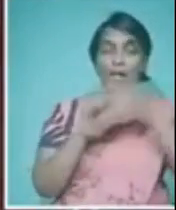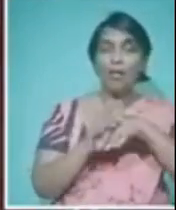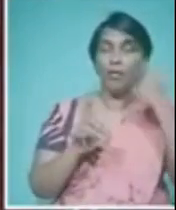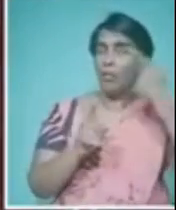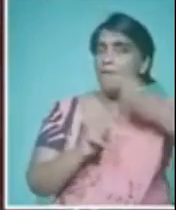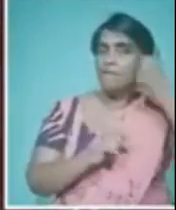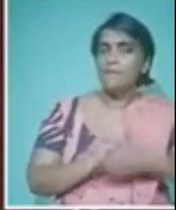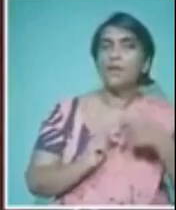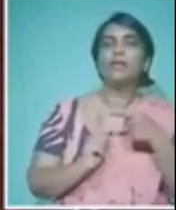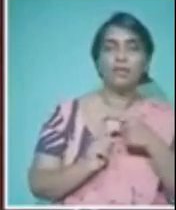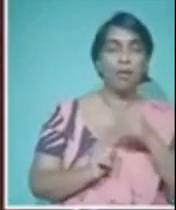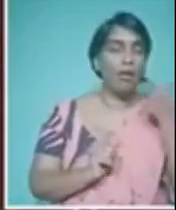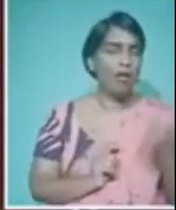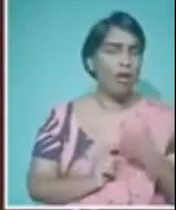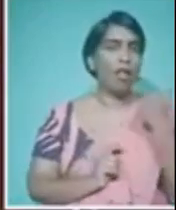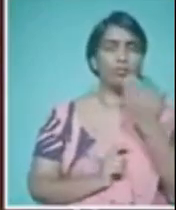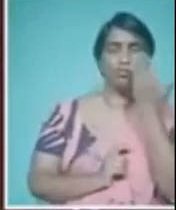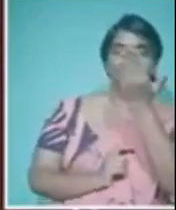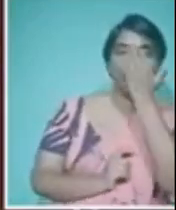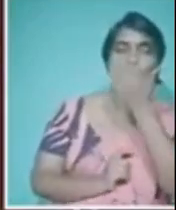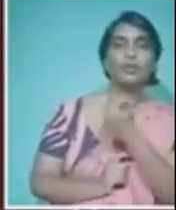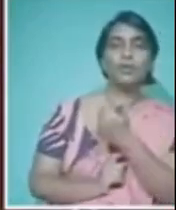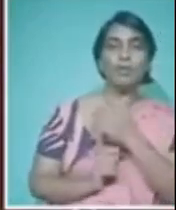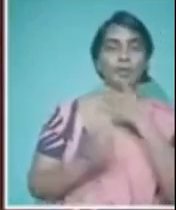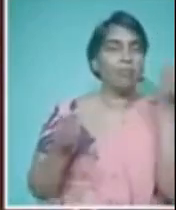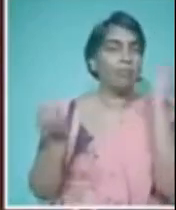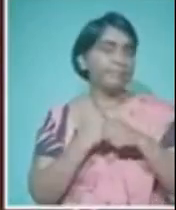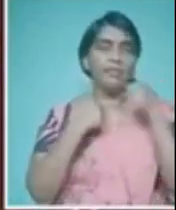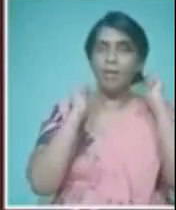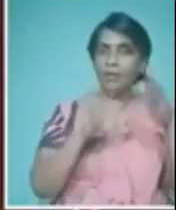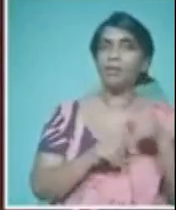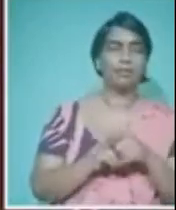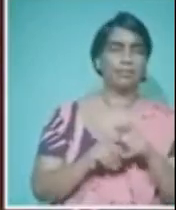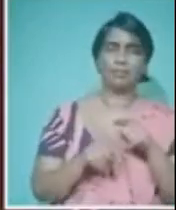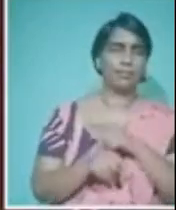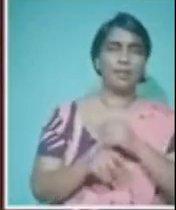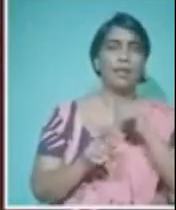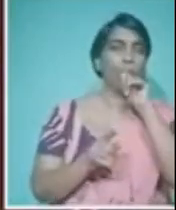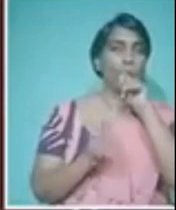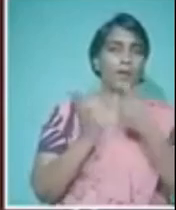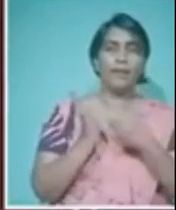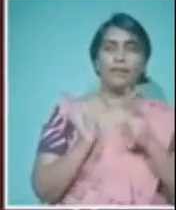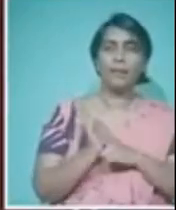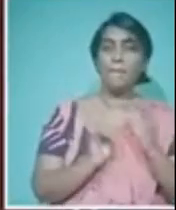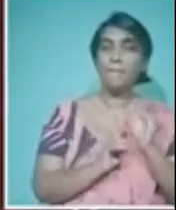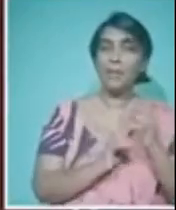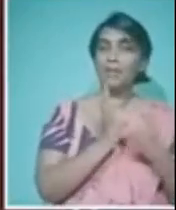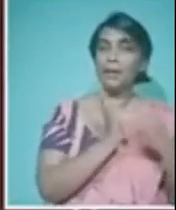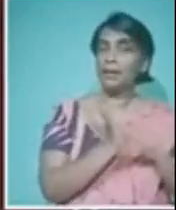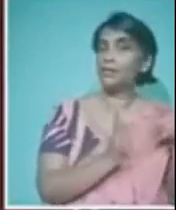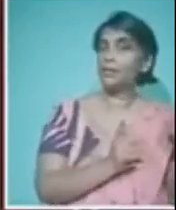තියෙන වටිනාකම නැවුම් බව ආකර්ෂණීය බව නිර්මාණශීලී බව නැතුව නාලිකාවක් මේ පෞද්ගලික නාලිකා